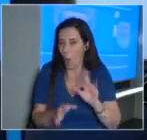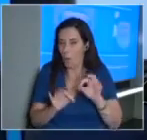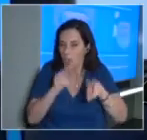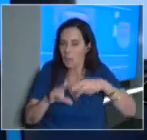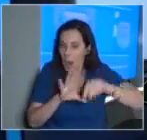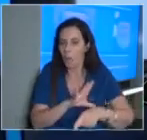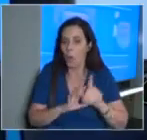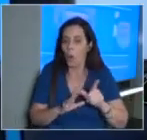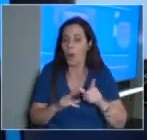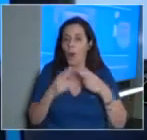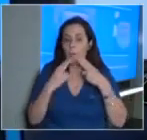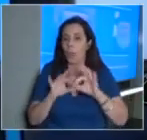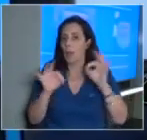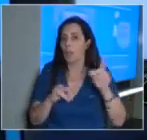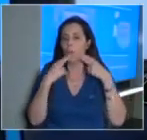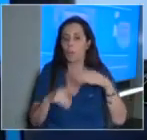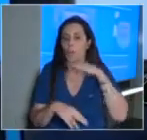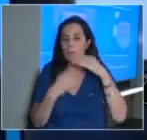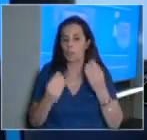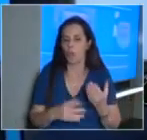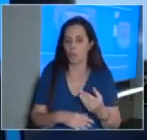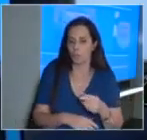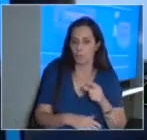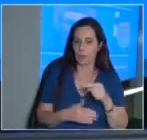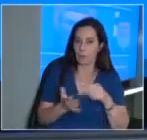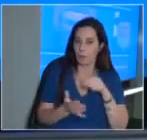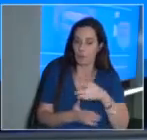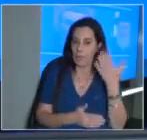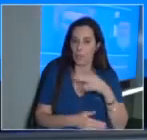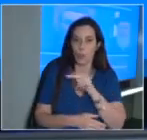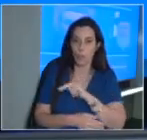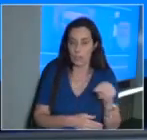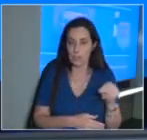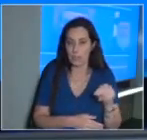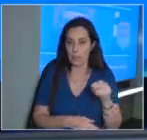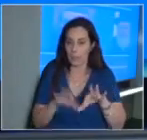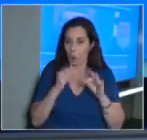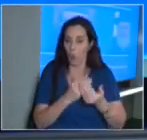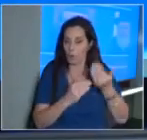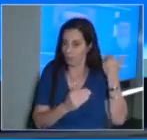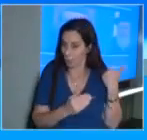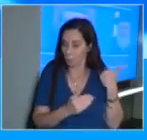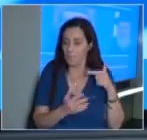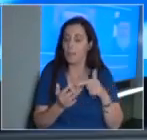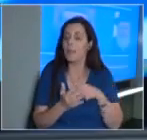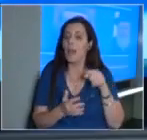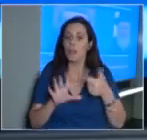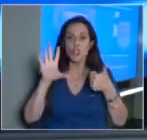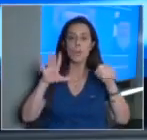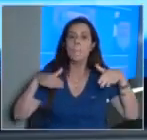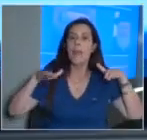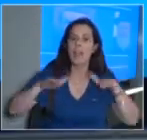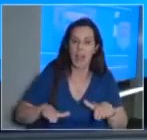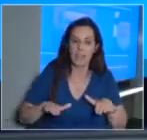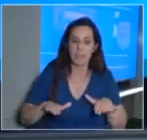שזה היה אולי נושא... אולי פתרון מלכתחילה, לא היה פתרון מספיק טוב. אבל כיוון שזה היה נושא במערכת הבחירות האחרונות, וכיוון שהתוצאה היא 60